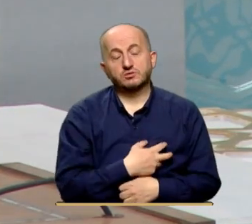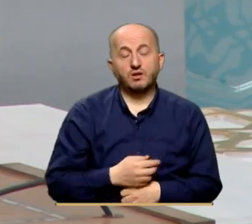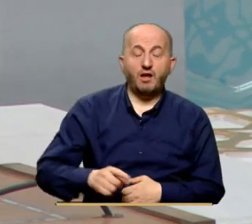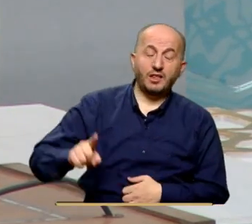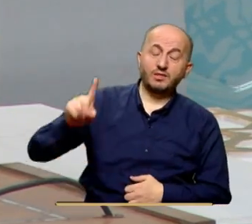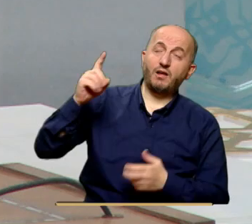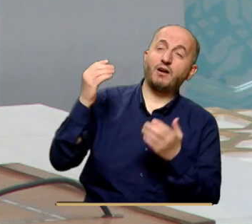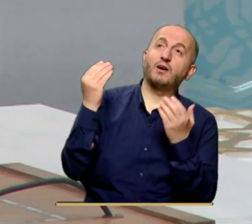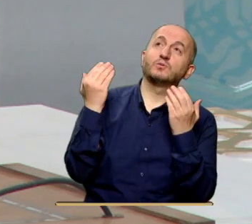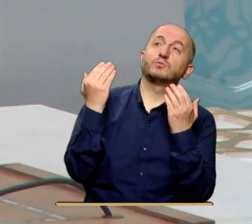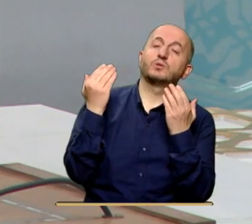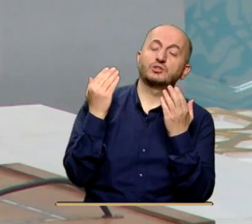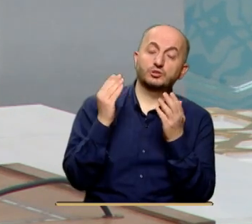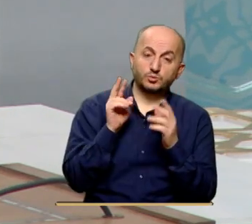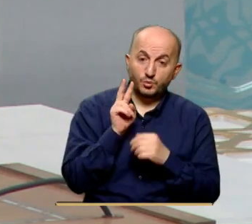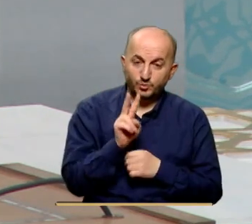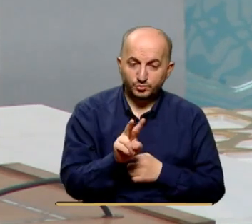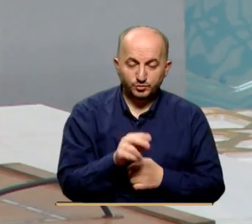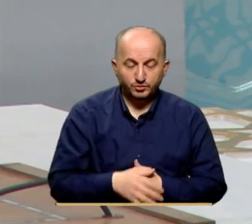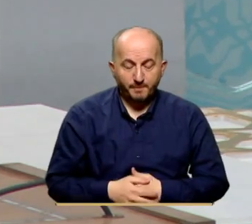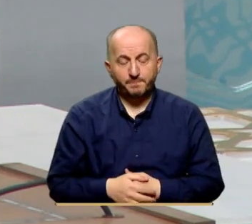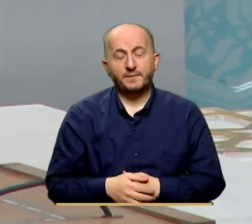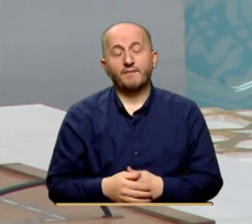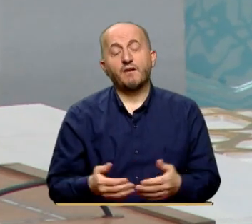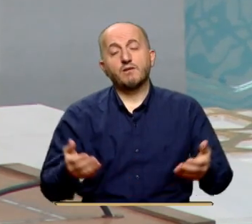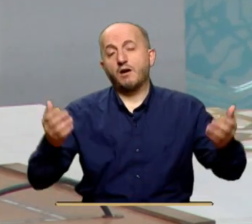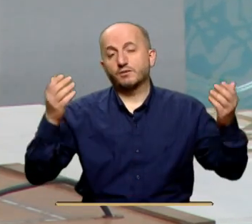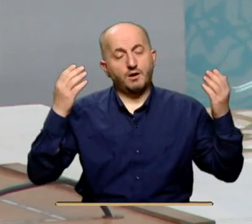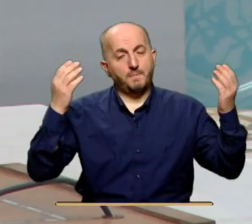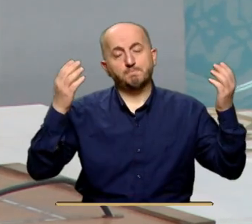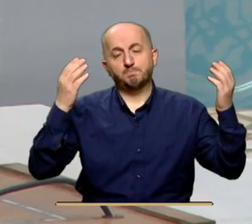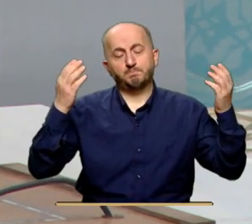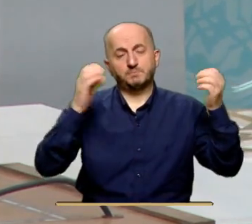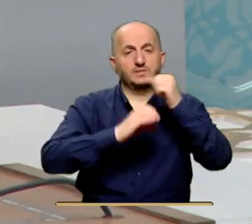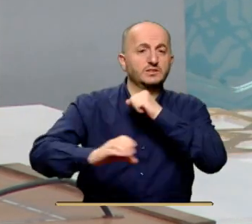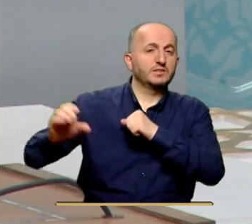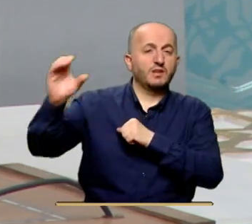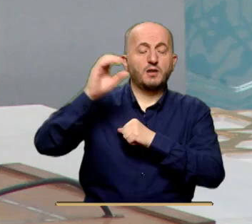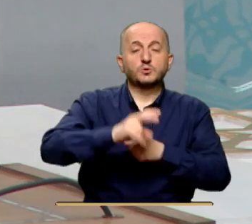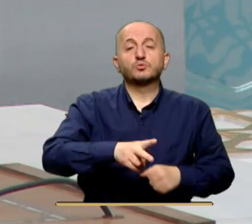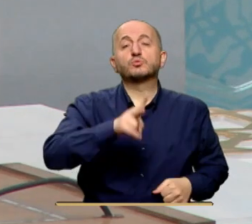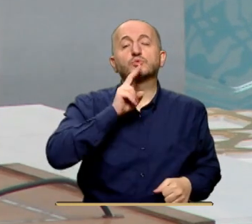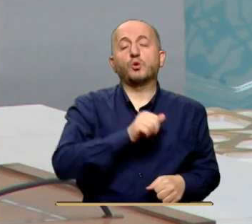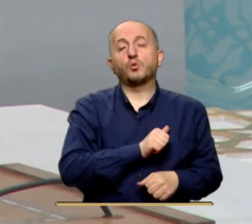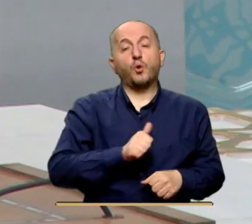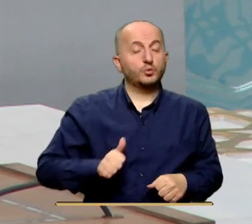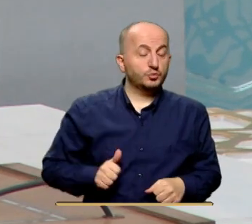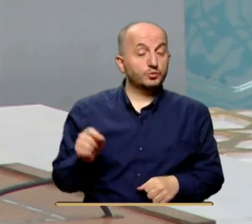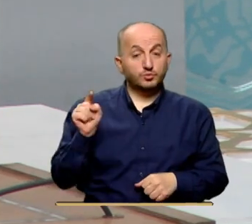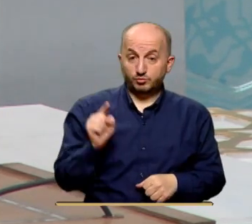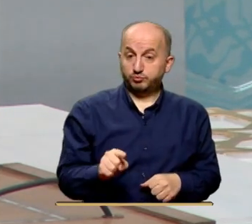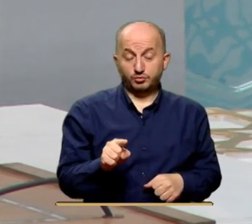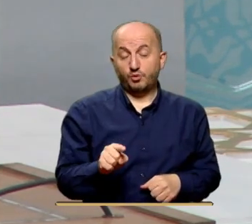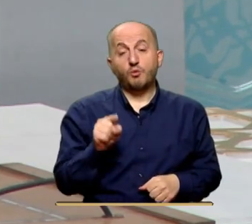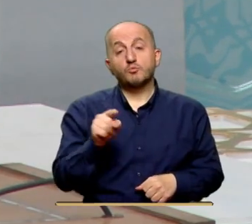Allah'a yönelişini görüyoruz. Ve ya Rab, İslam'ın son ordusudur bu.